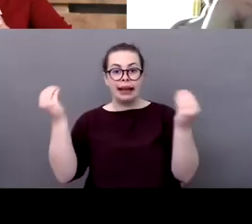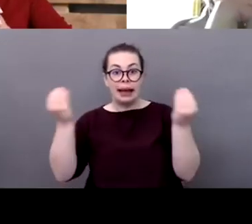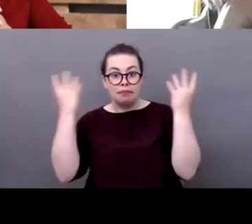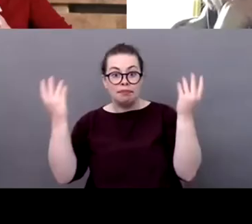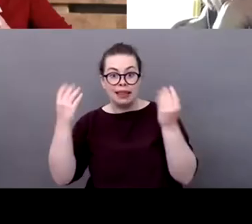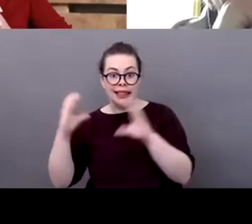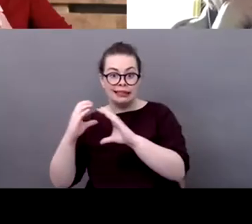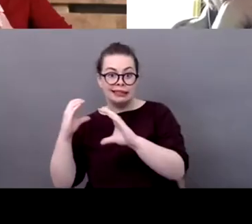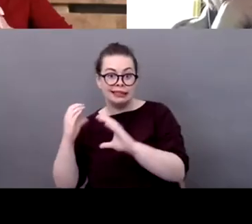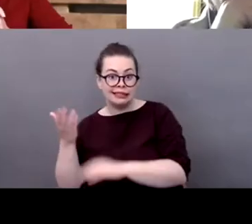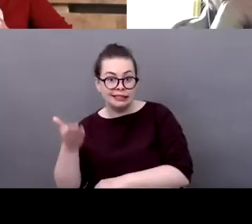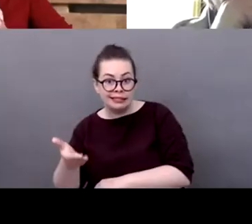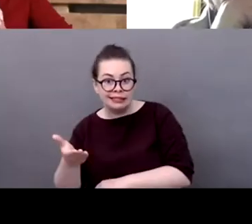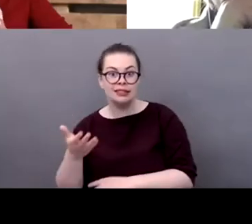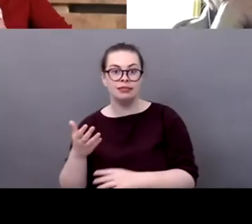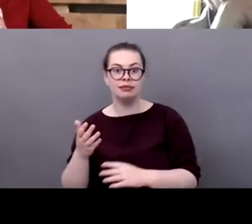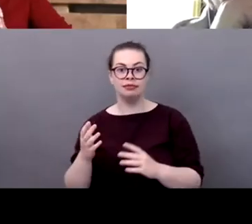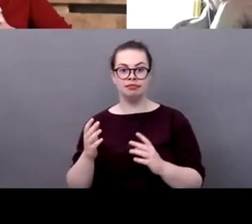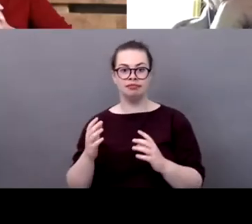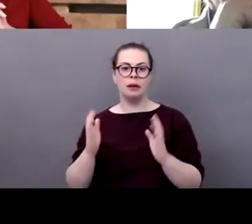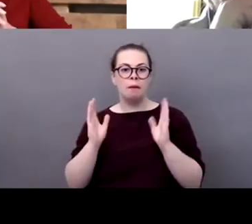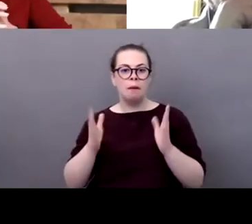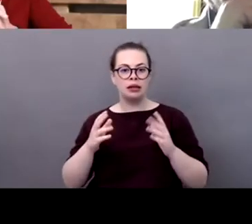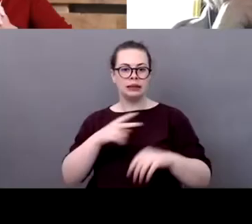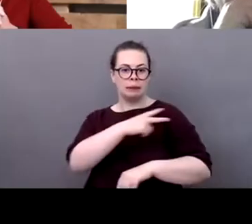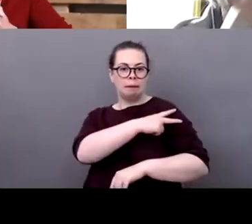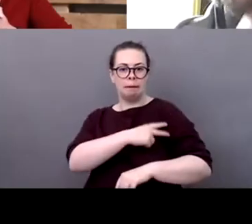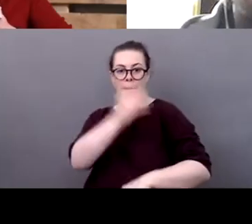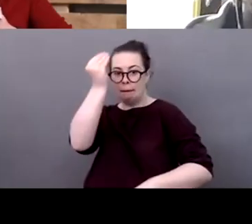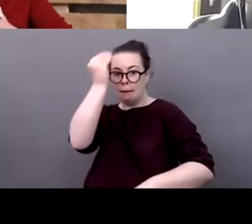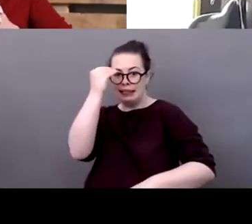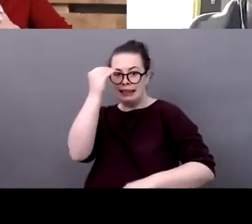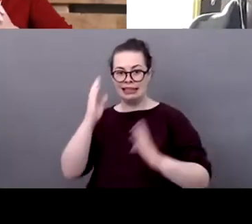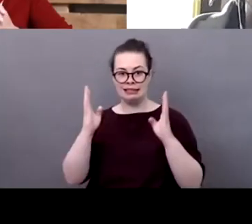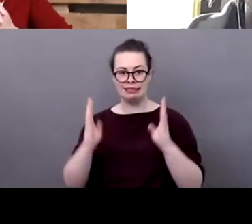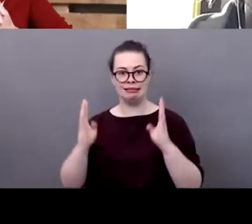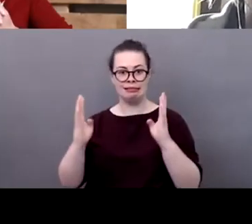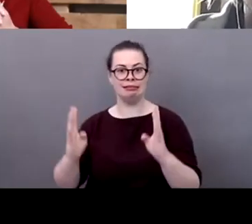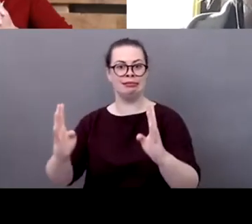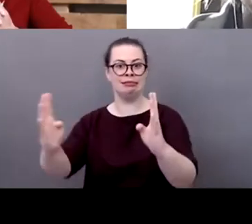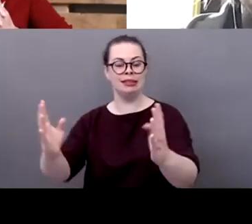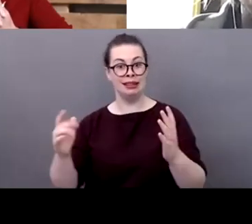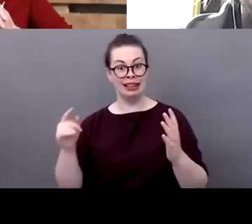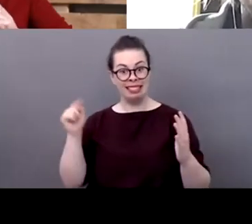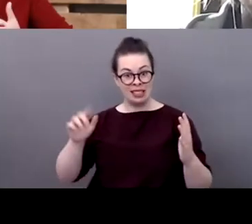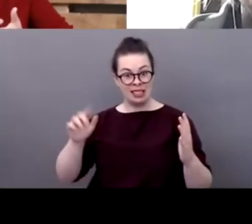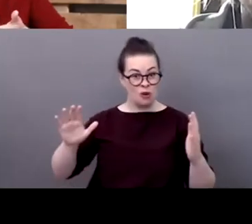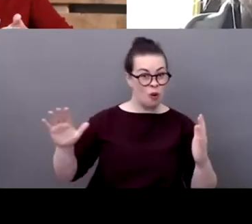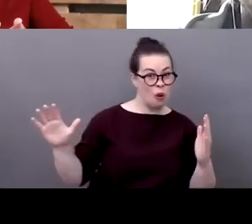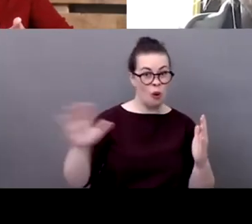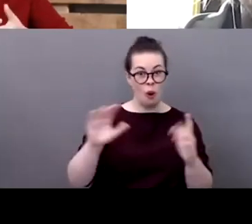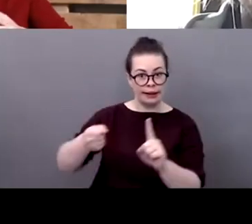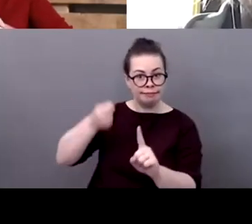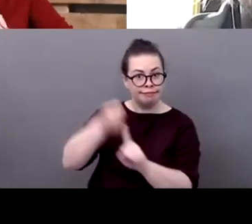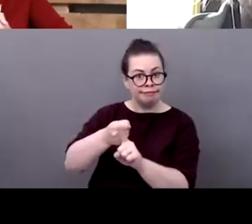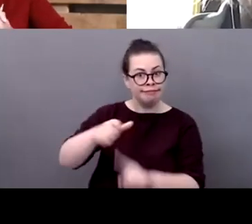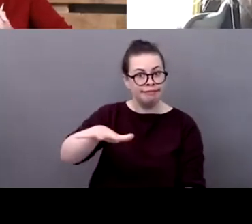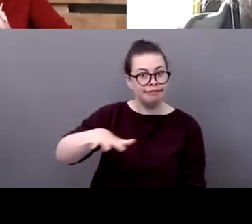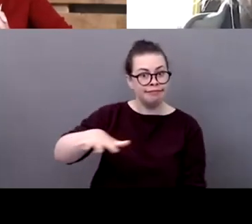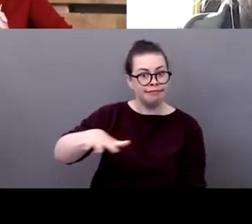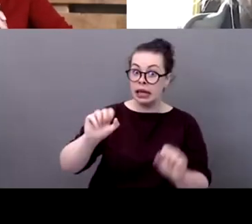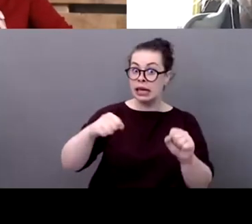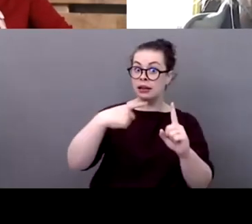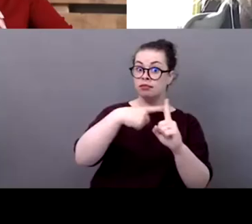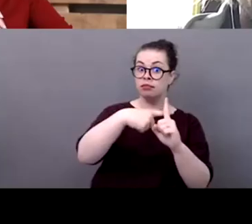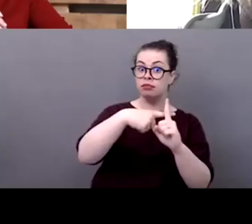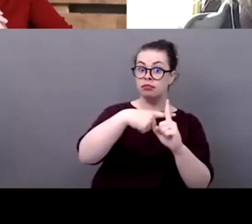manifestation sportive, c'est donc, ça sert à produire d'abord des impacts positifs, sociaux, mais également des moments à